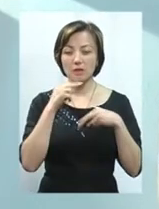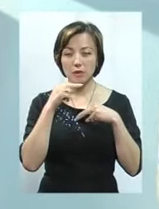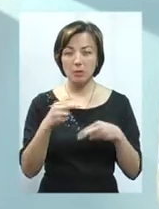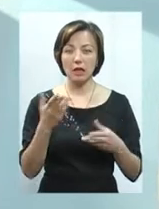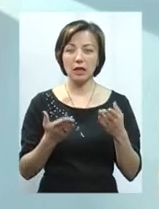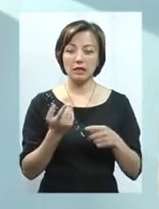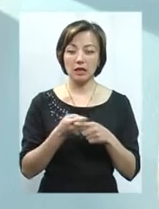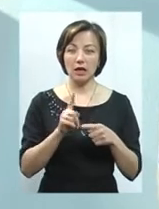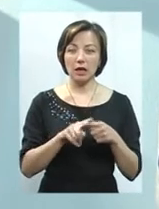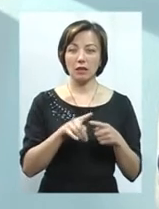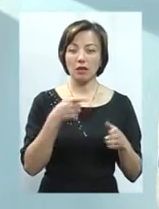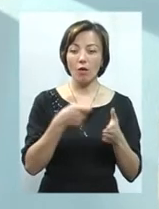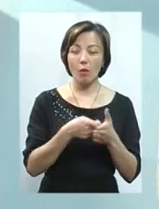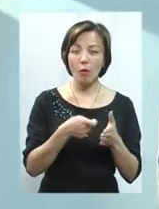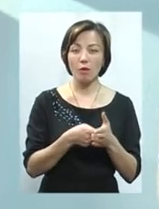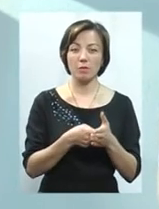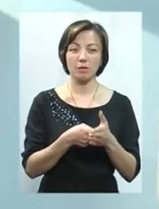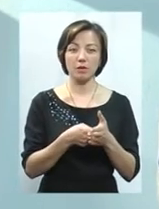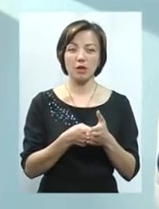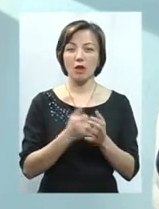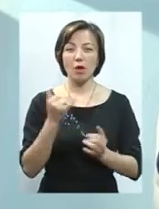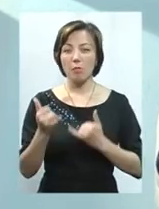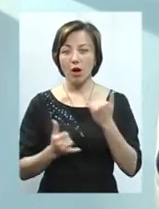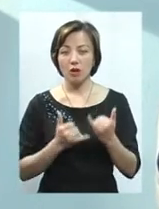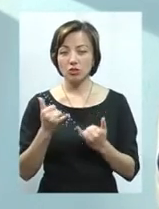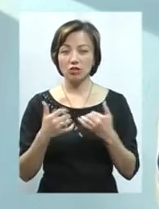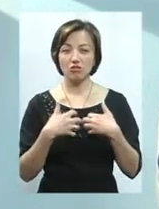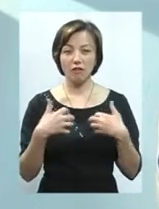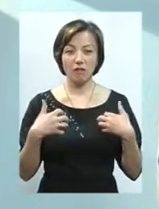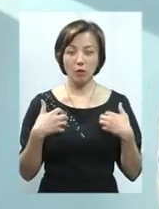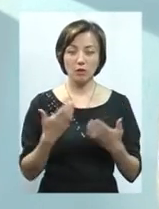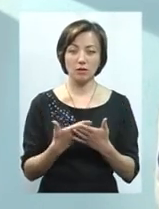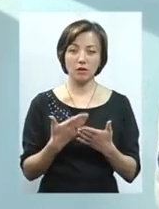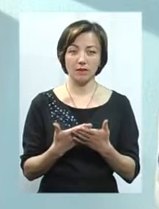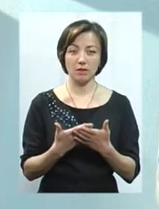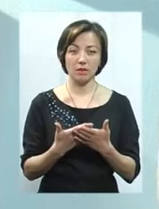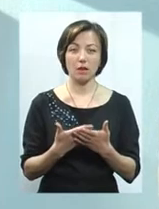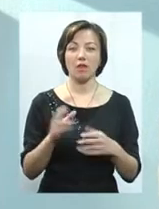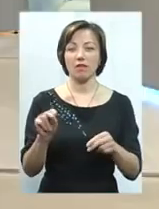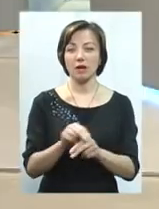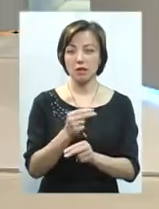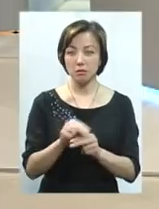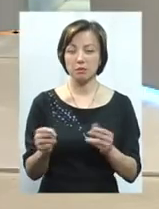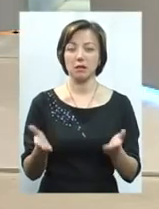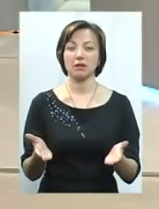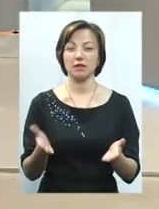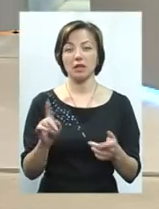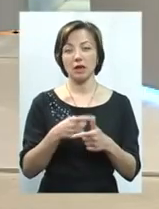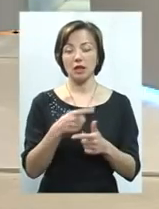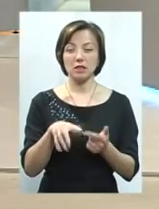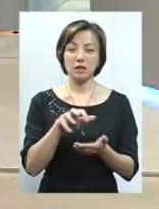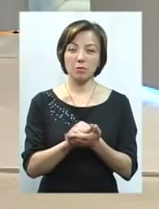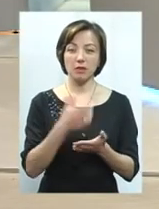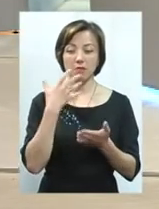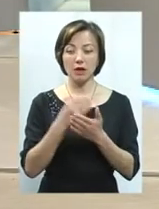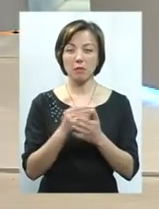если вы в это время не кормите, если вы в это время не обхаживаете животное, там, не обслуживаете, вы его воспитываете или занимаетесь какими-то